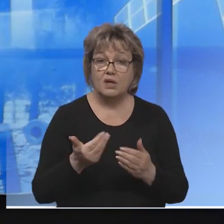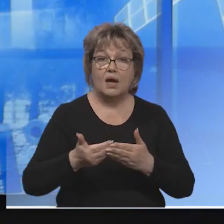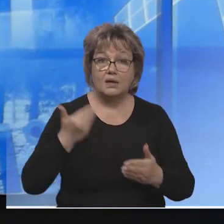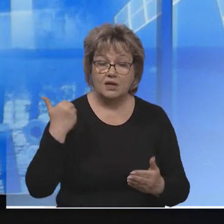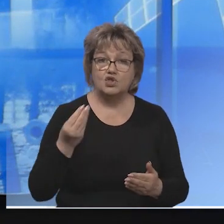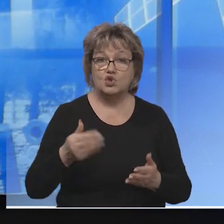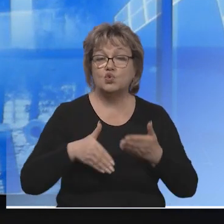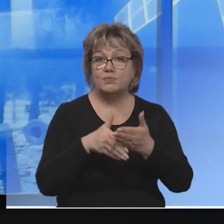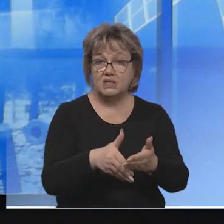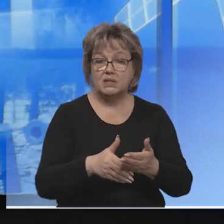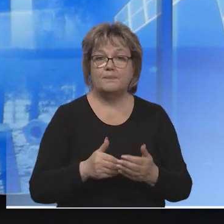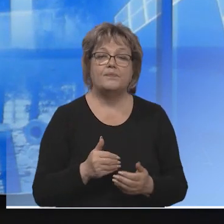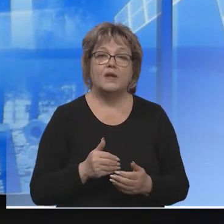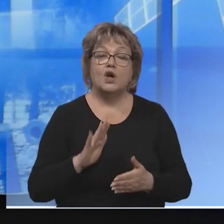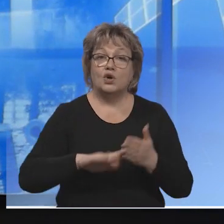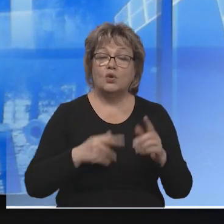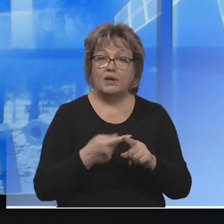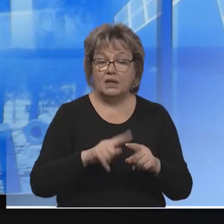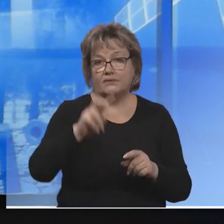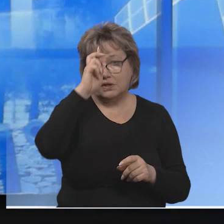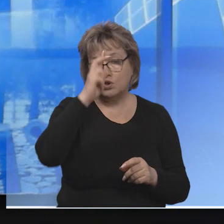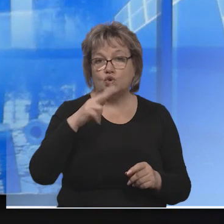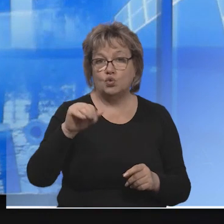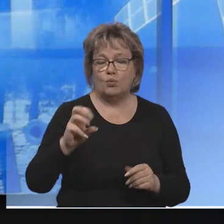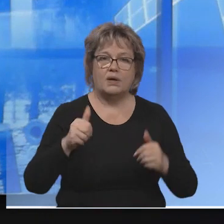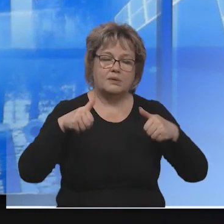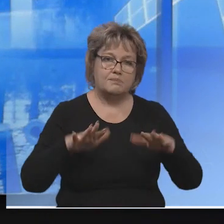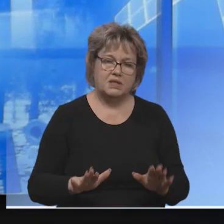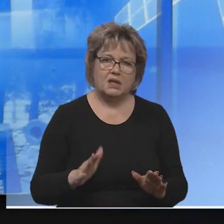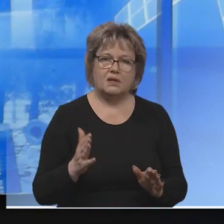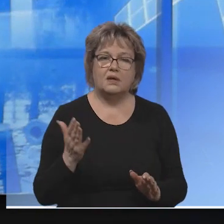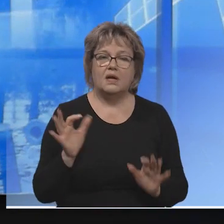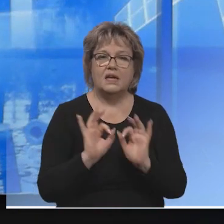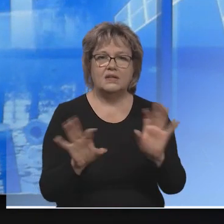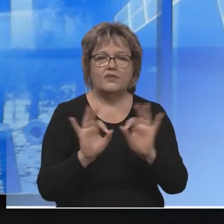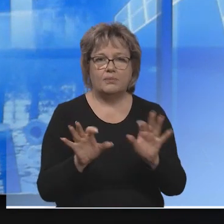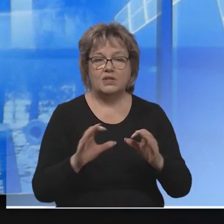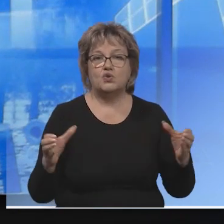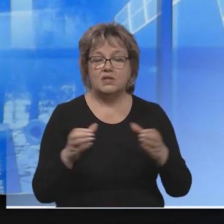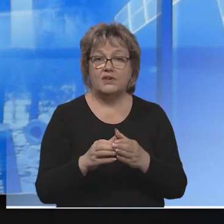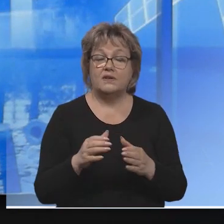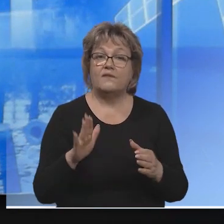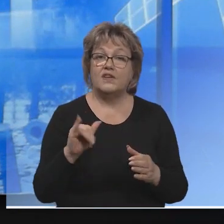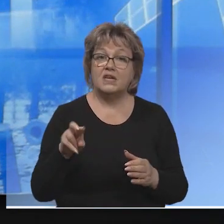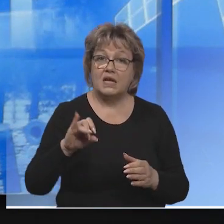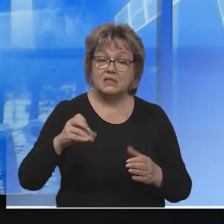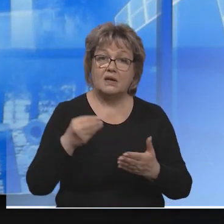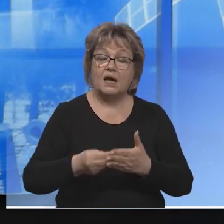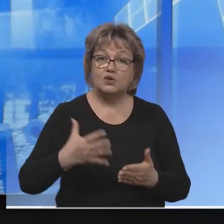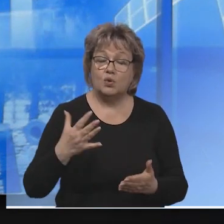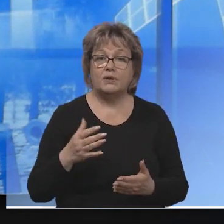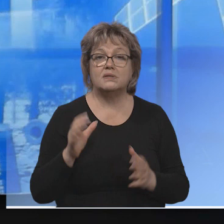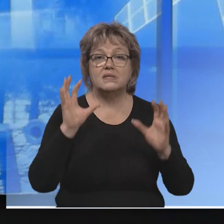получения раньше субсидий. Кроме этого, Государственная Дума рассмотрела, ну пока, по моей информации, Совет Федерации еще не одобрил